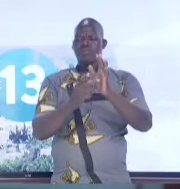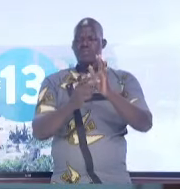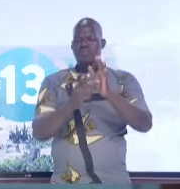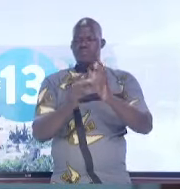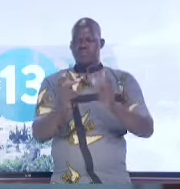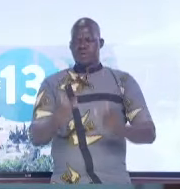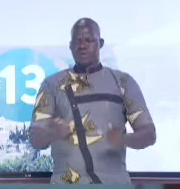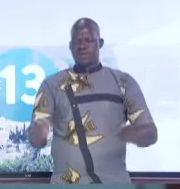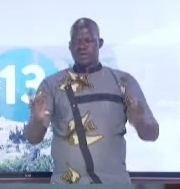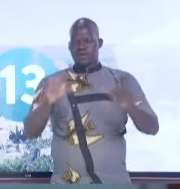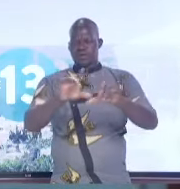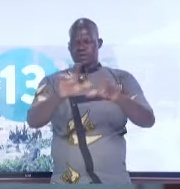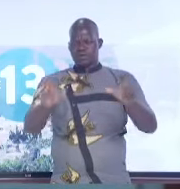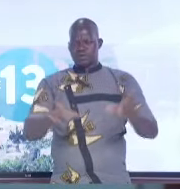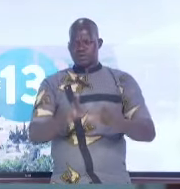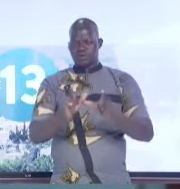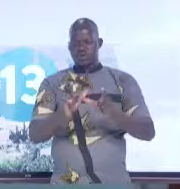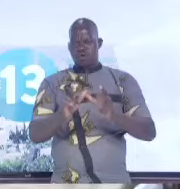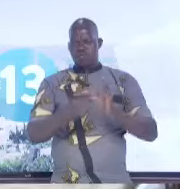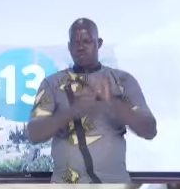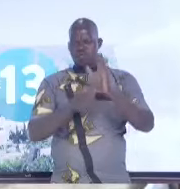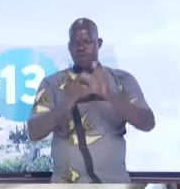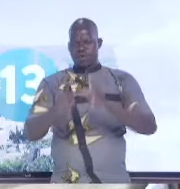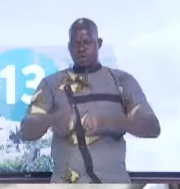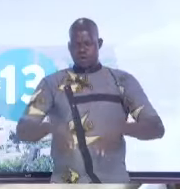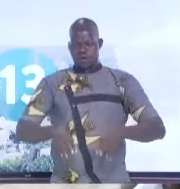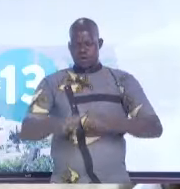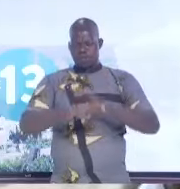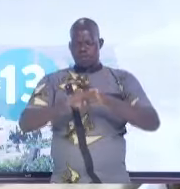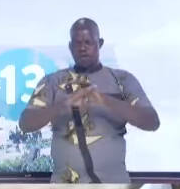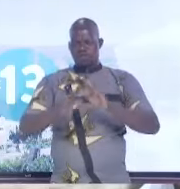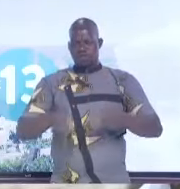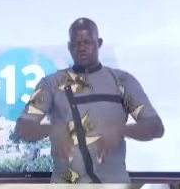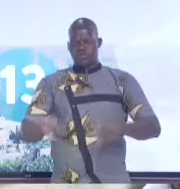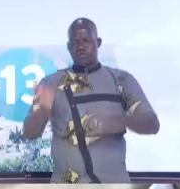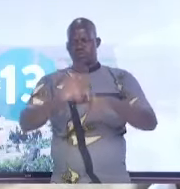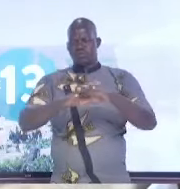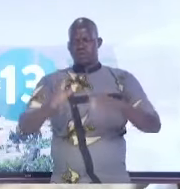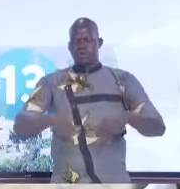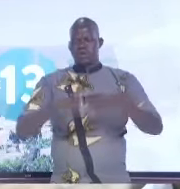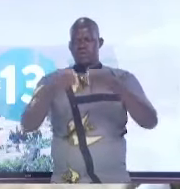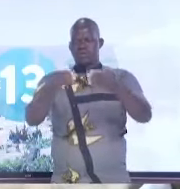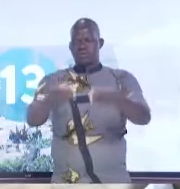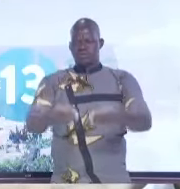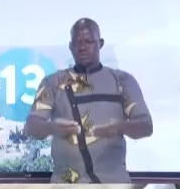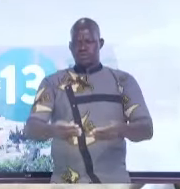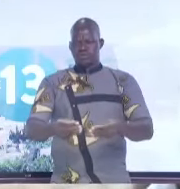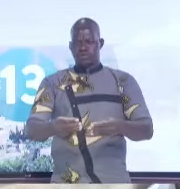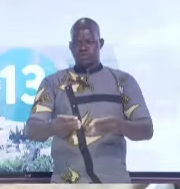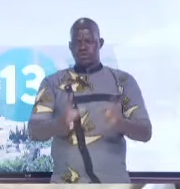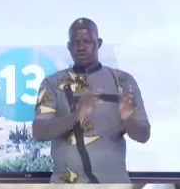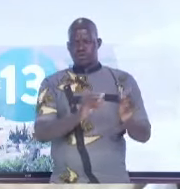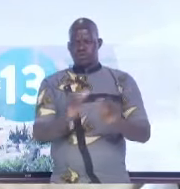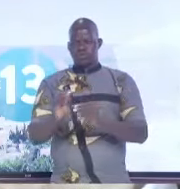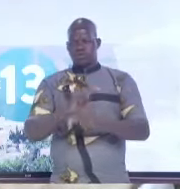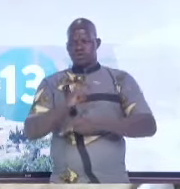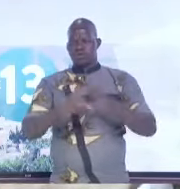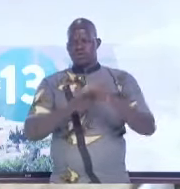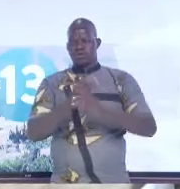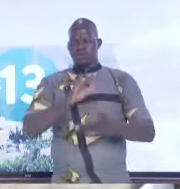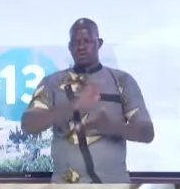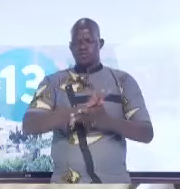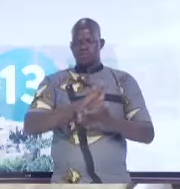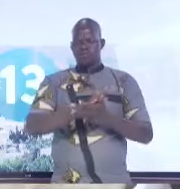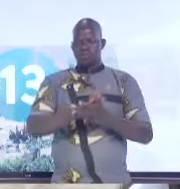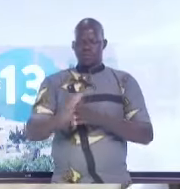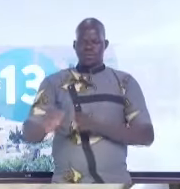de repère pour imprimer la marche à suivre. C'est de pouvoir mettre à la disposition de l'Ordre national un document